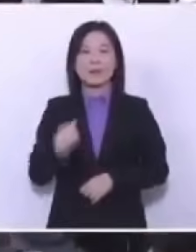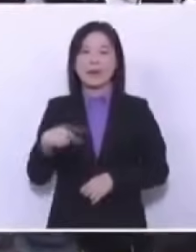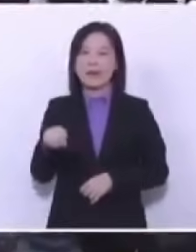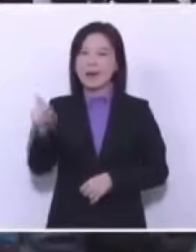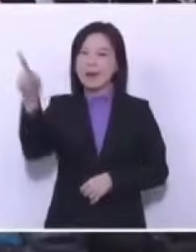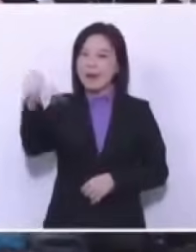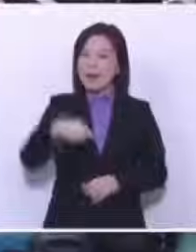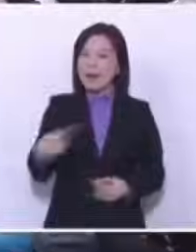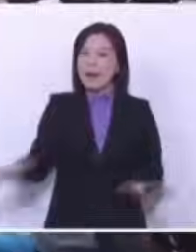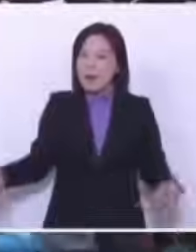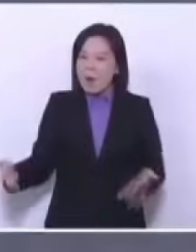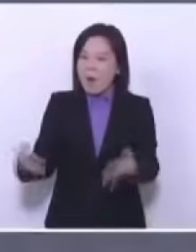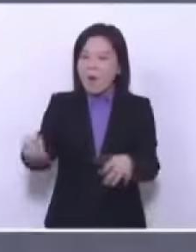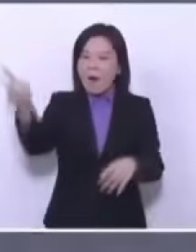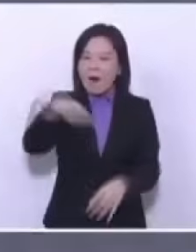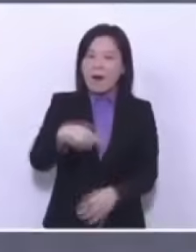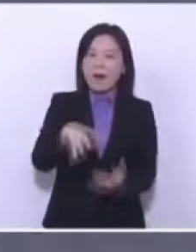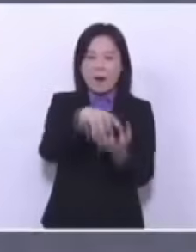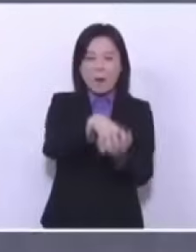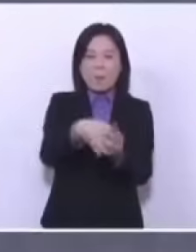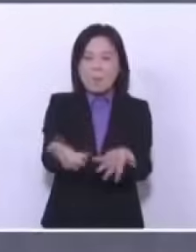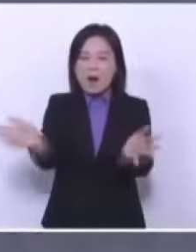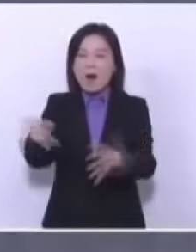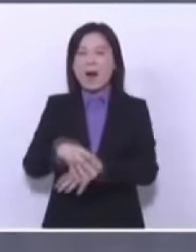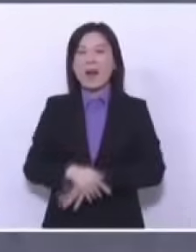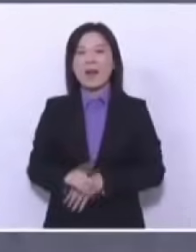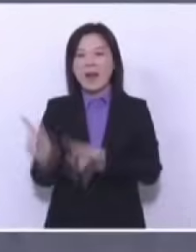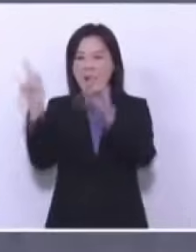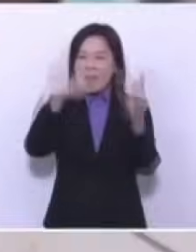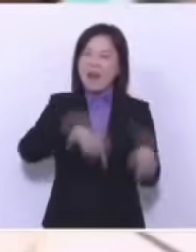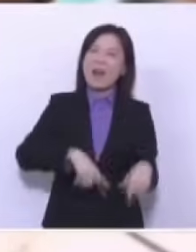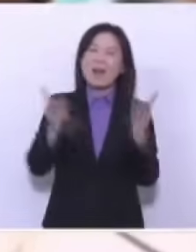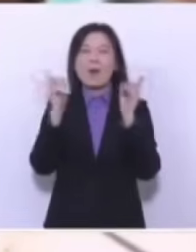当，还要载你们去这个一日游。